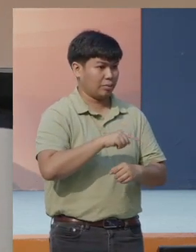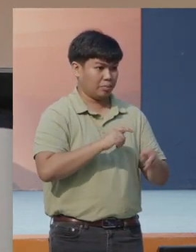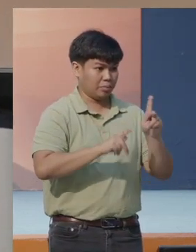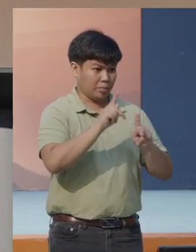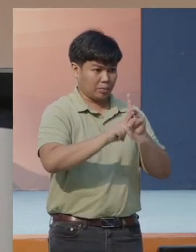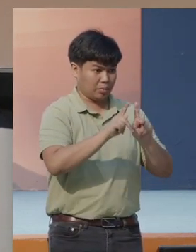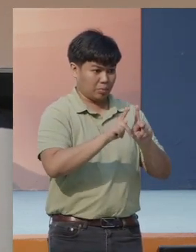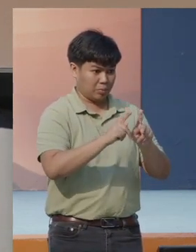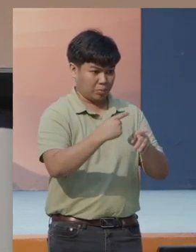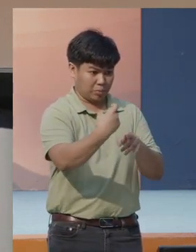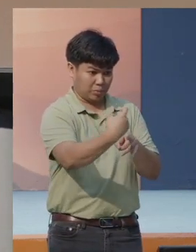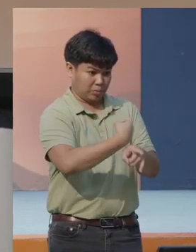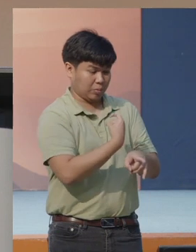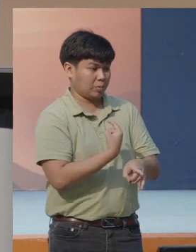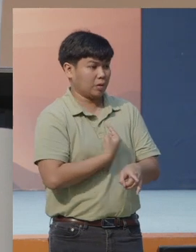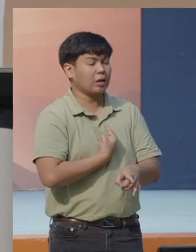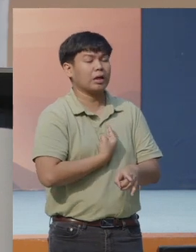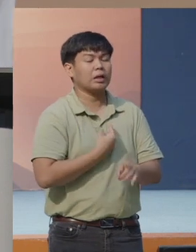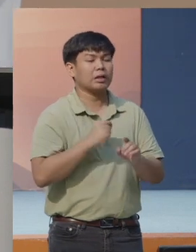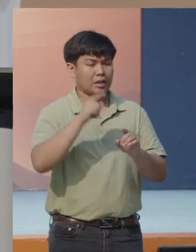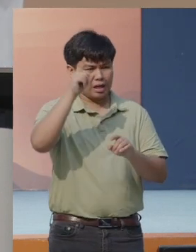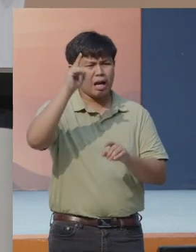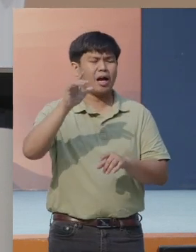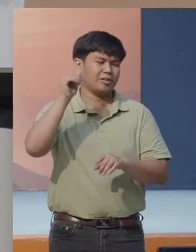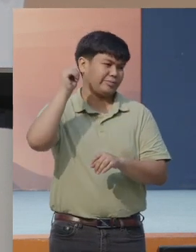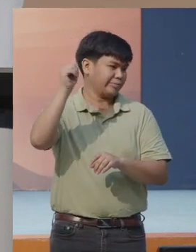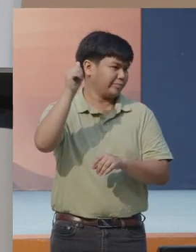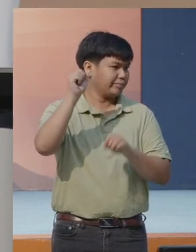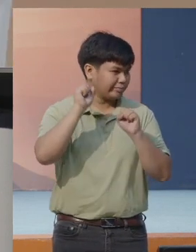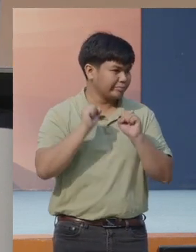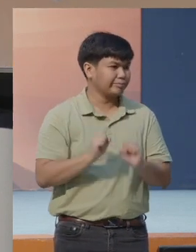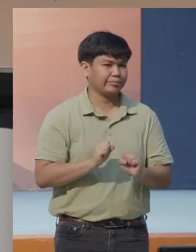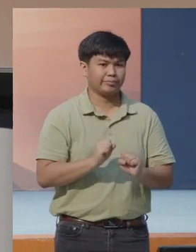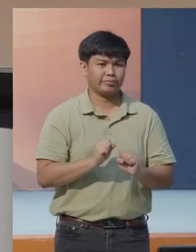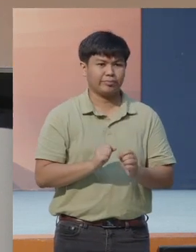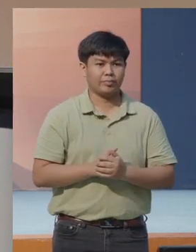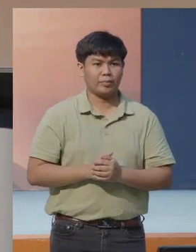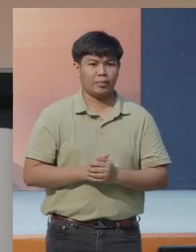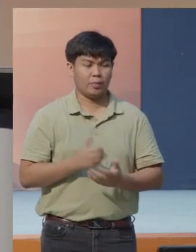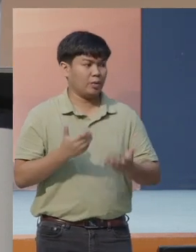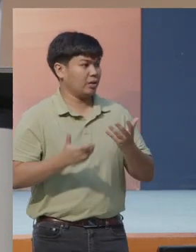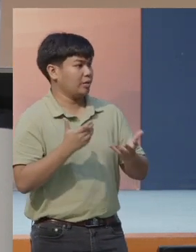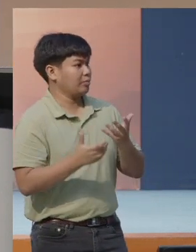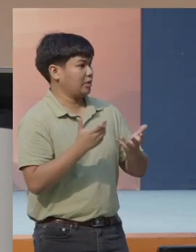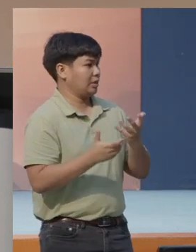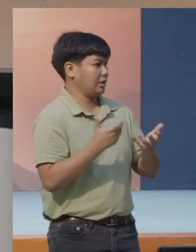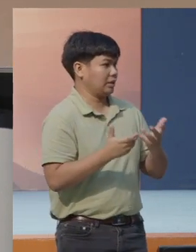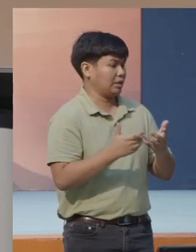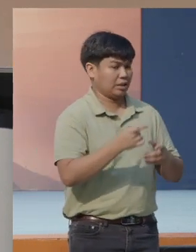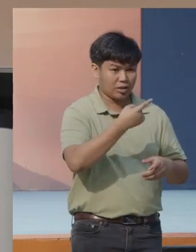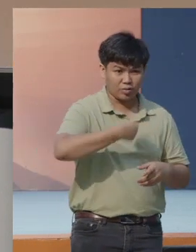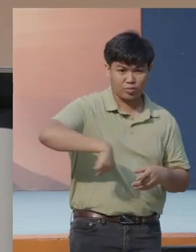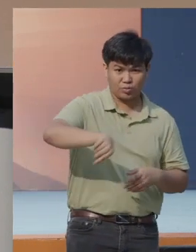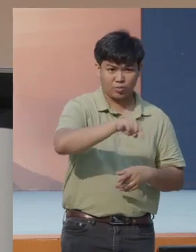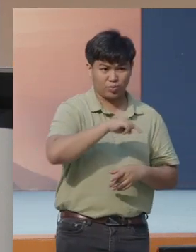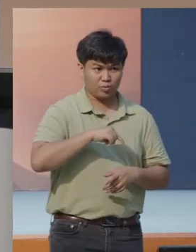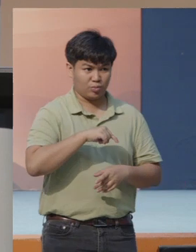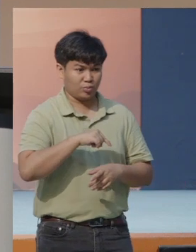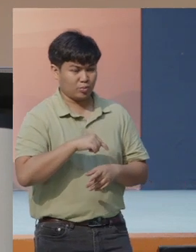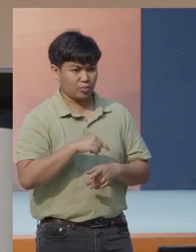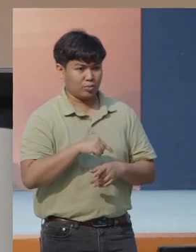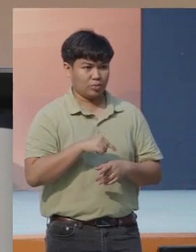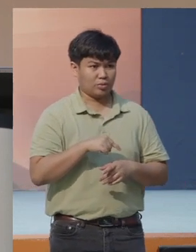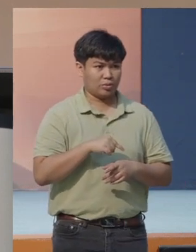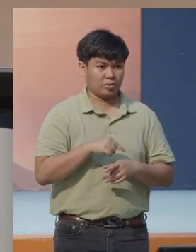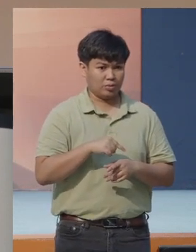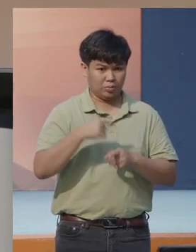us. And also it's a reminder, baka mamaya tayo yung kinakalaban na